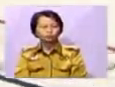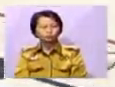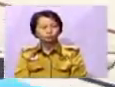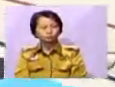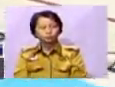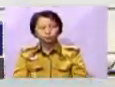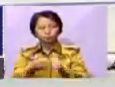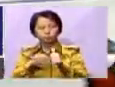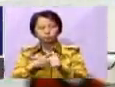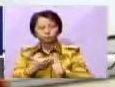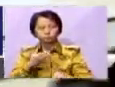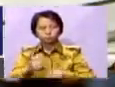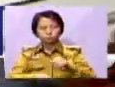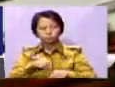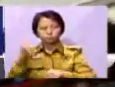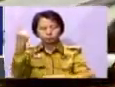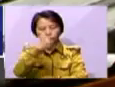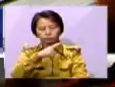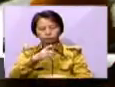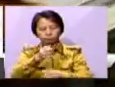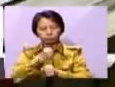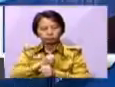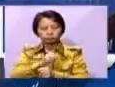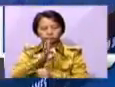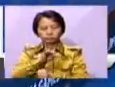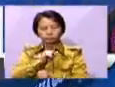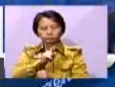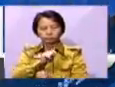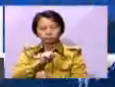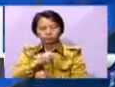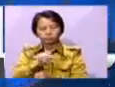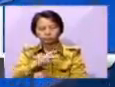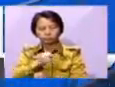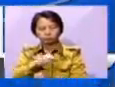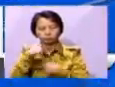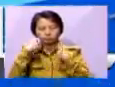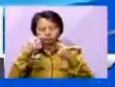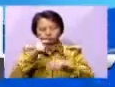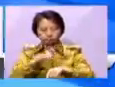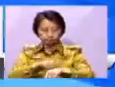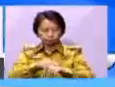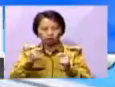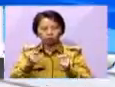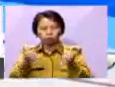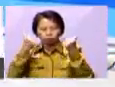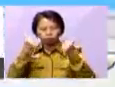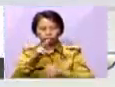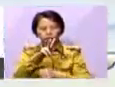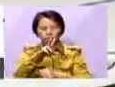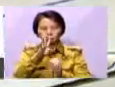Emas pertama bagi acara trek hari ini diadiahkan Fatihah Mustafa apabila berjaya mencatat masa terpantas